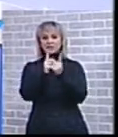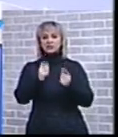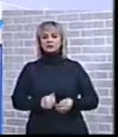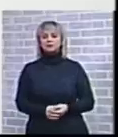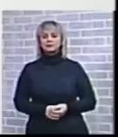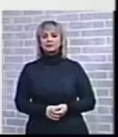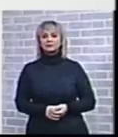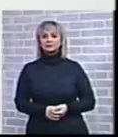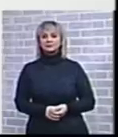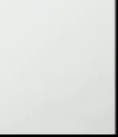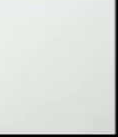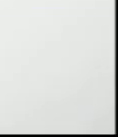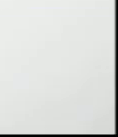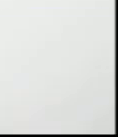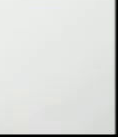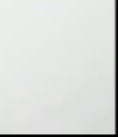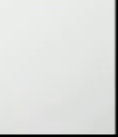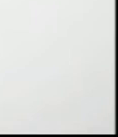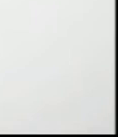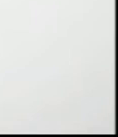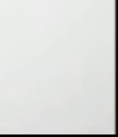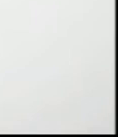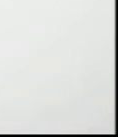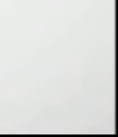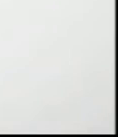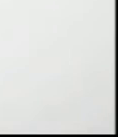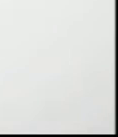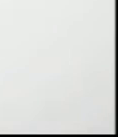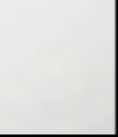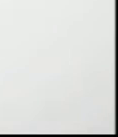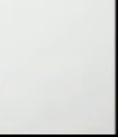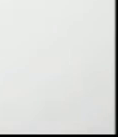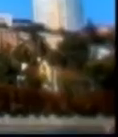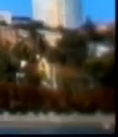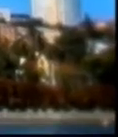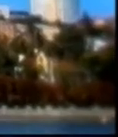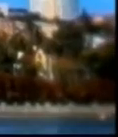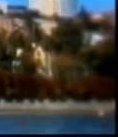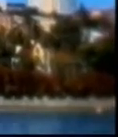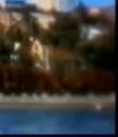Одежда ведущим предоставлена магазином модной женской одежды «Сержинетти».